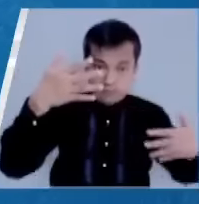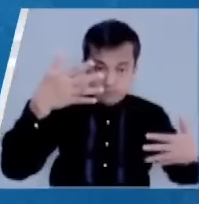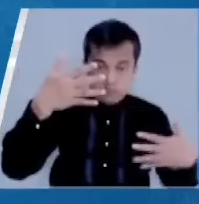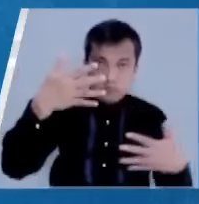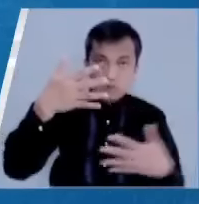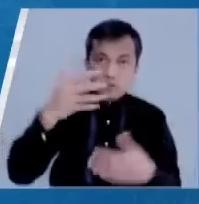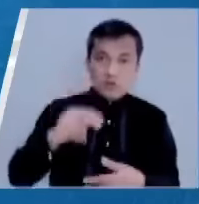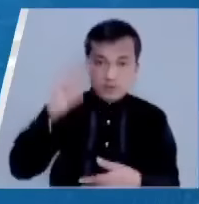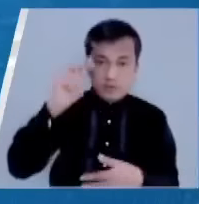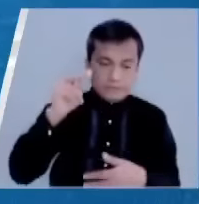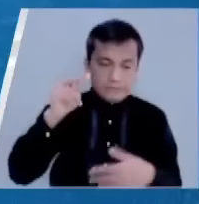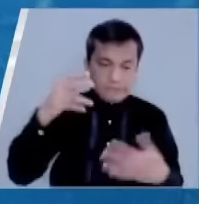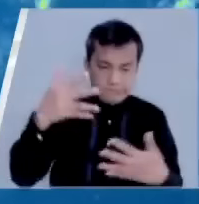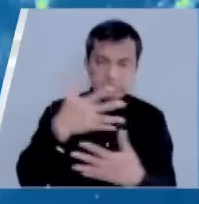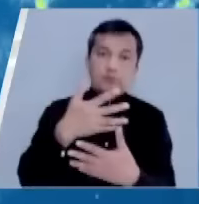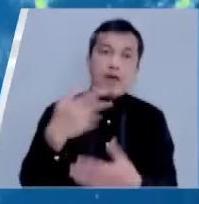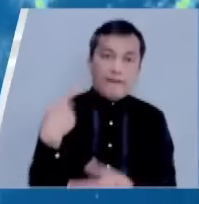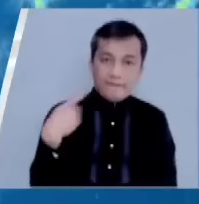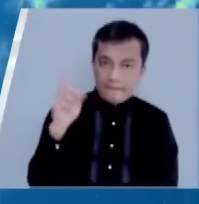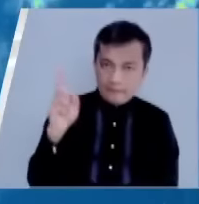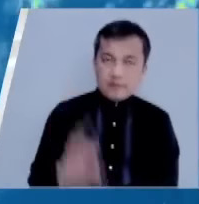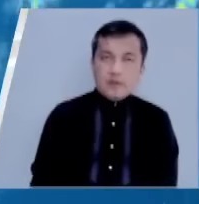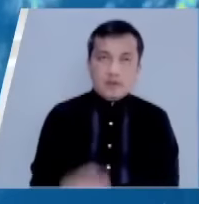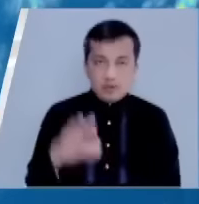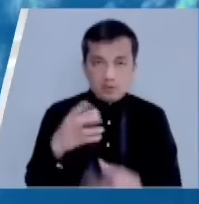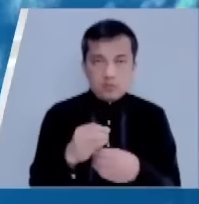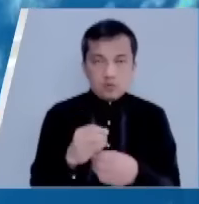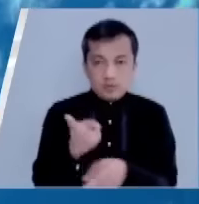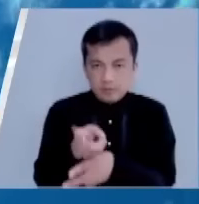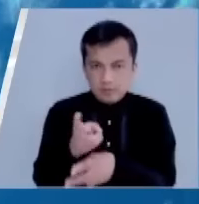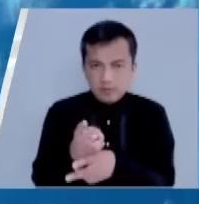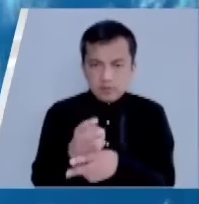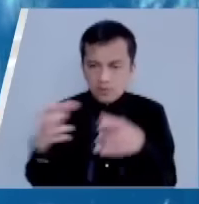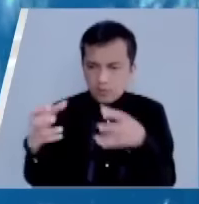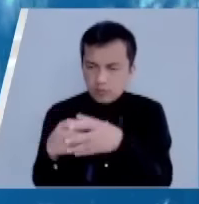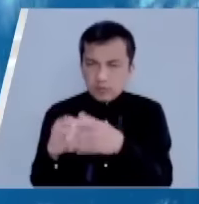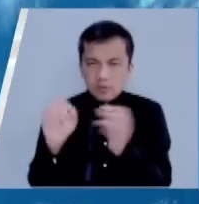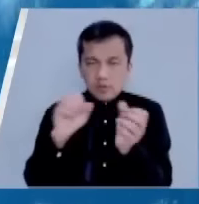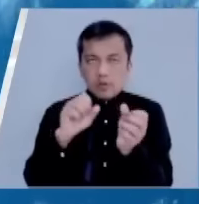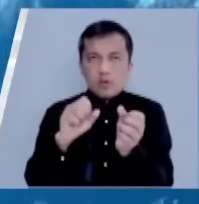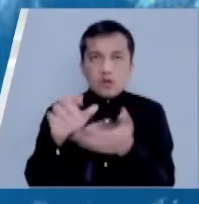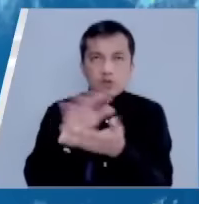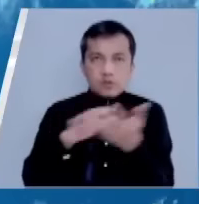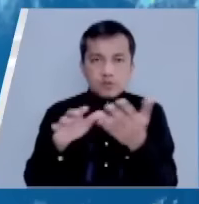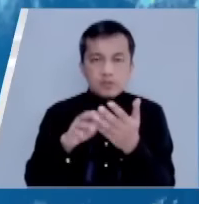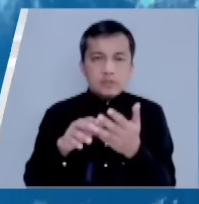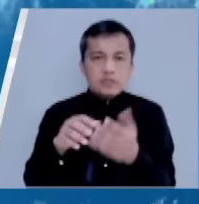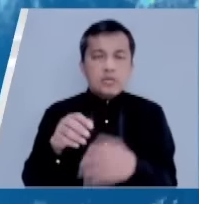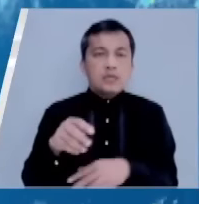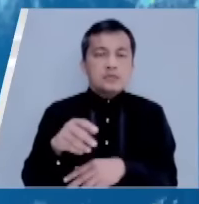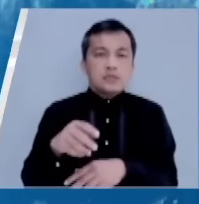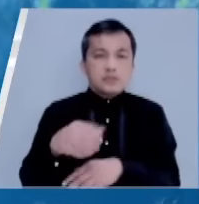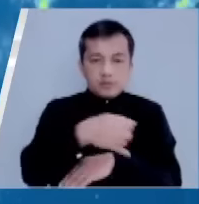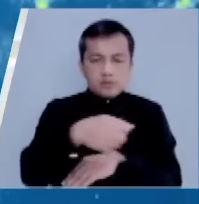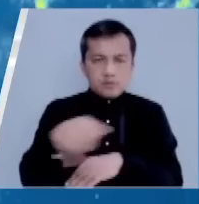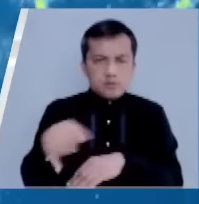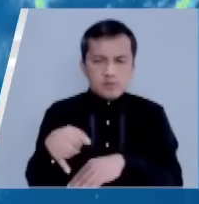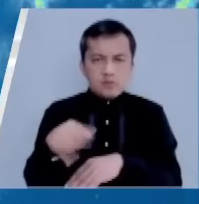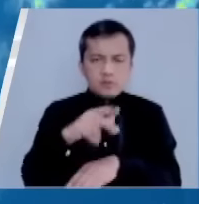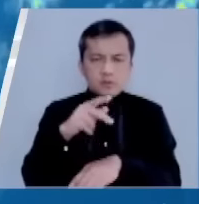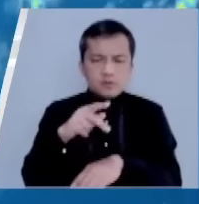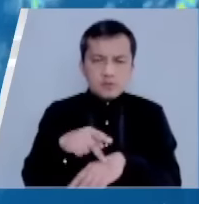at Southern Hemisphere. Bukod yan, may binabantay ang kumpol ng mga ulap sa boundary ng Philippine Area of Responsibility. Wala naman daw yung inaasahang